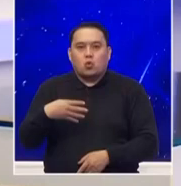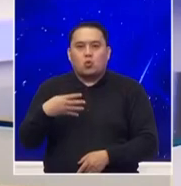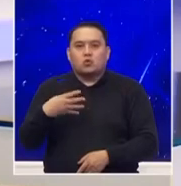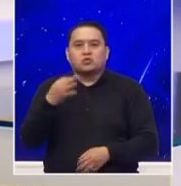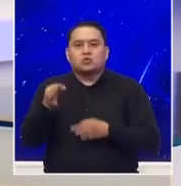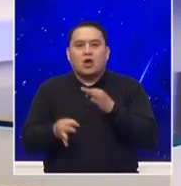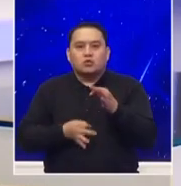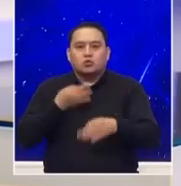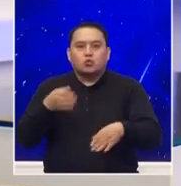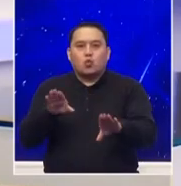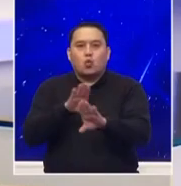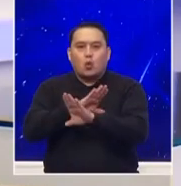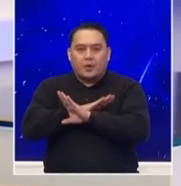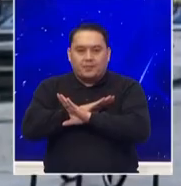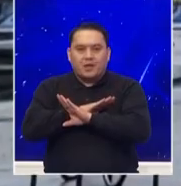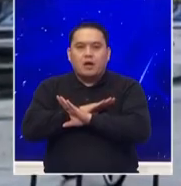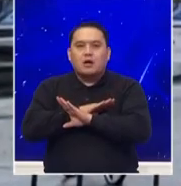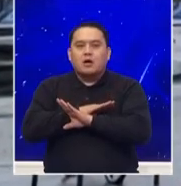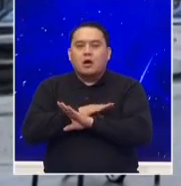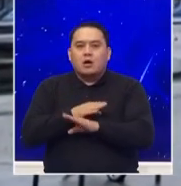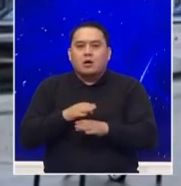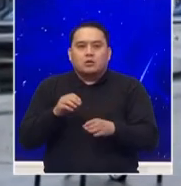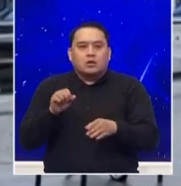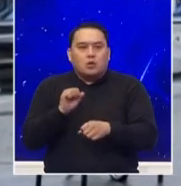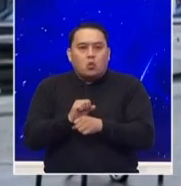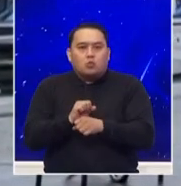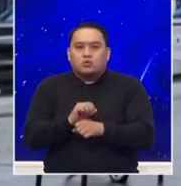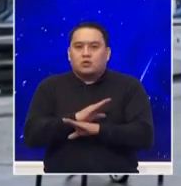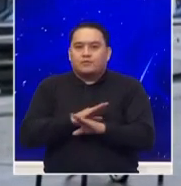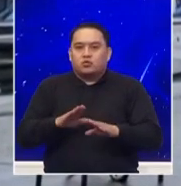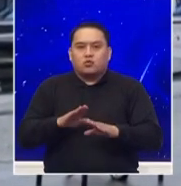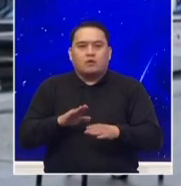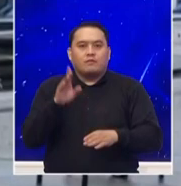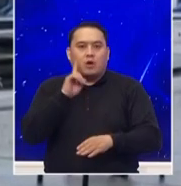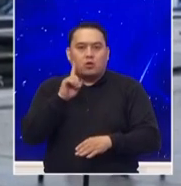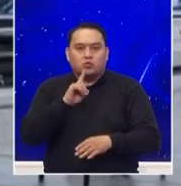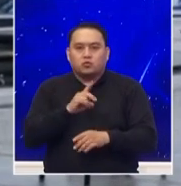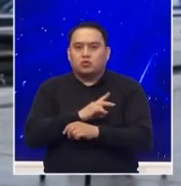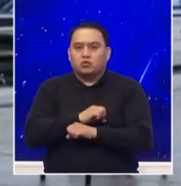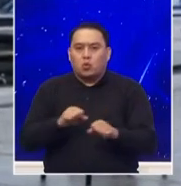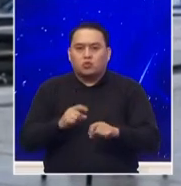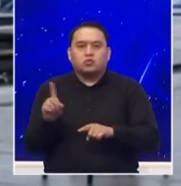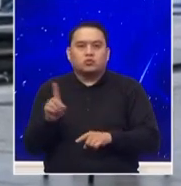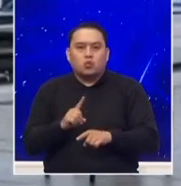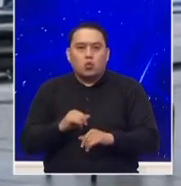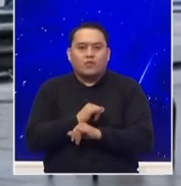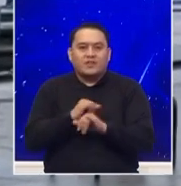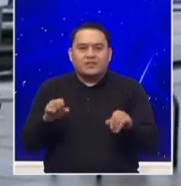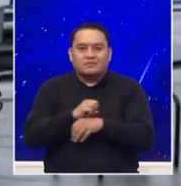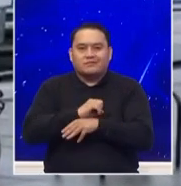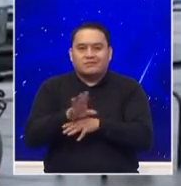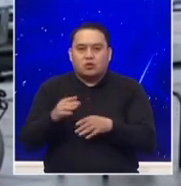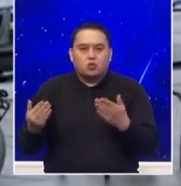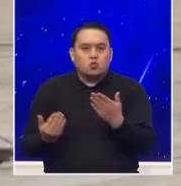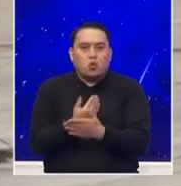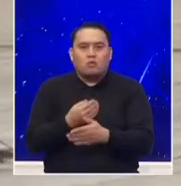за сутки. Политики и врачи заявляют, что это далеко не предел, и улучшения ситуации пока ждать не стоит, учитывая стремительное распространение